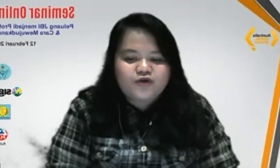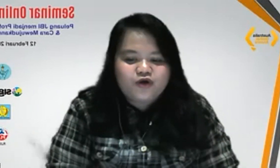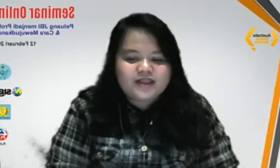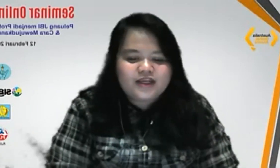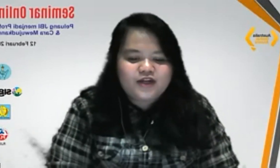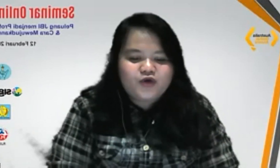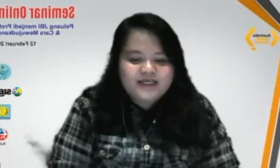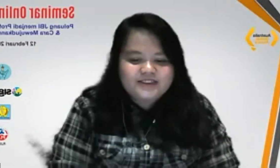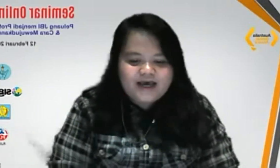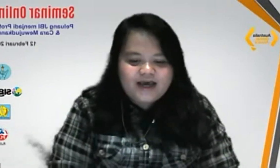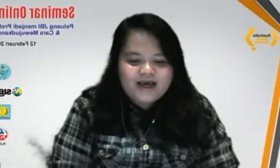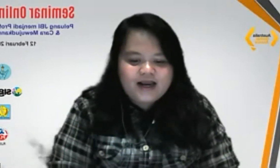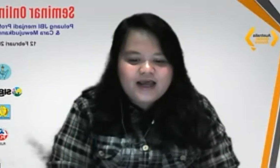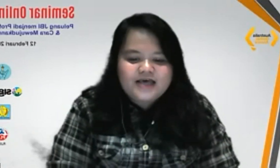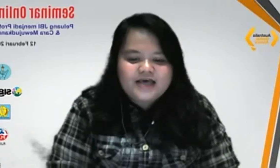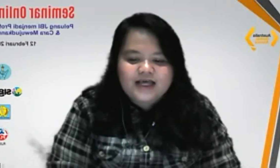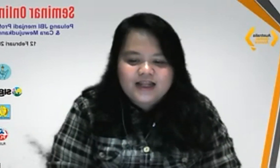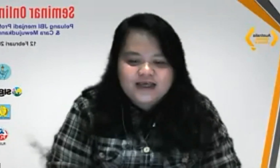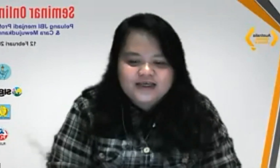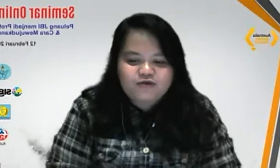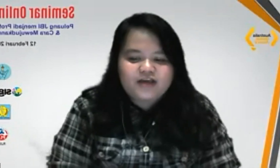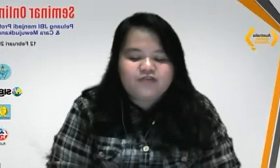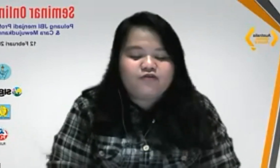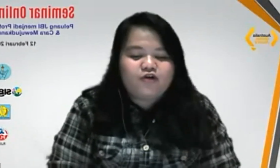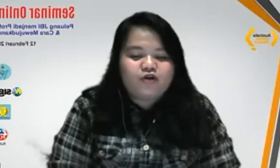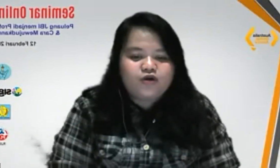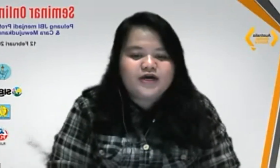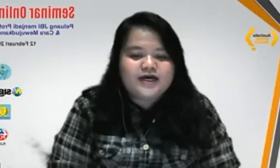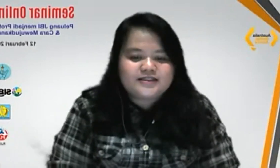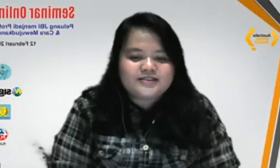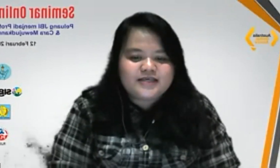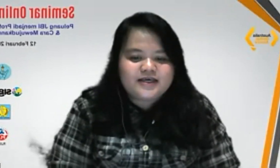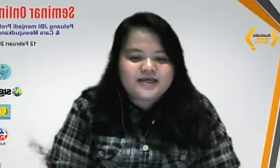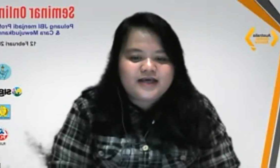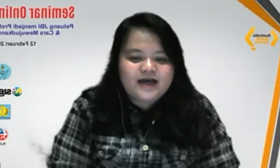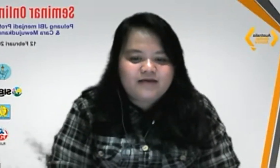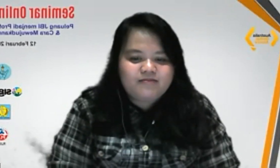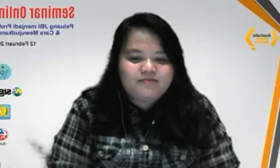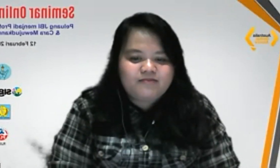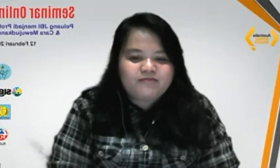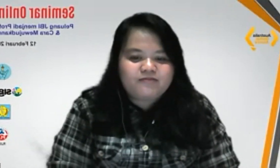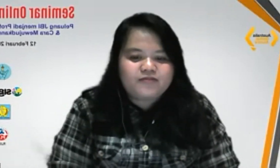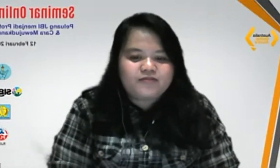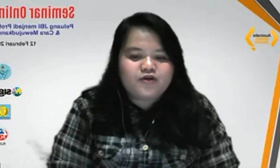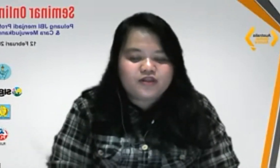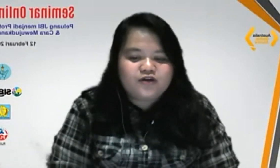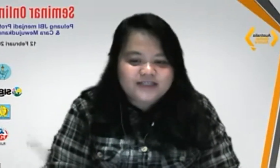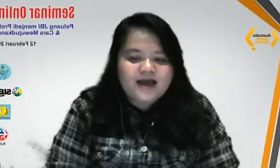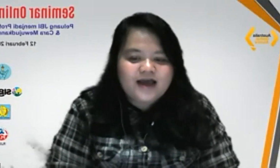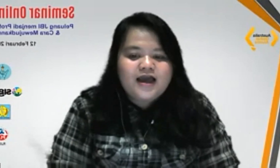bab7 Indonesia lagi snack ulang follow adzab Blood Indonesia